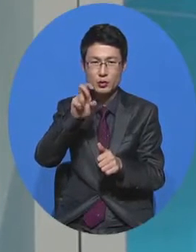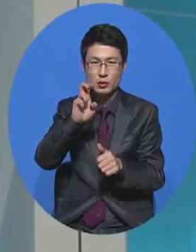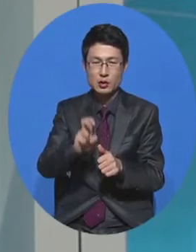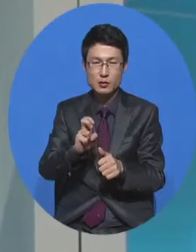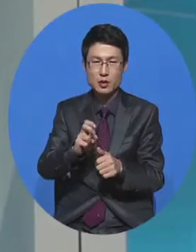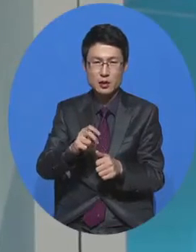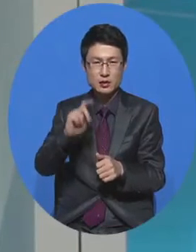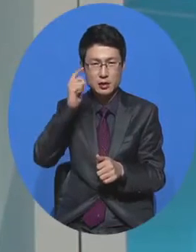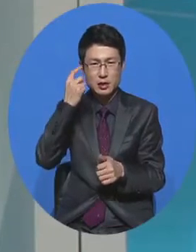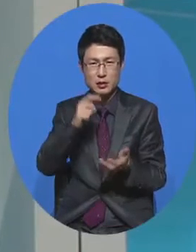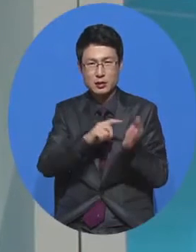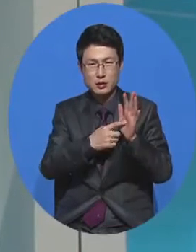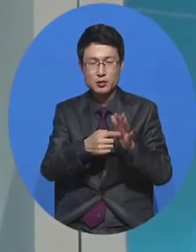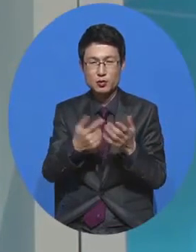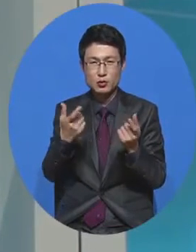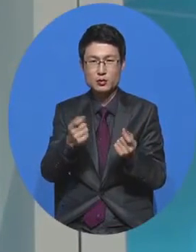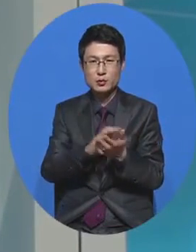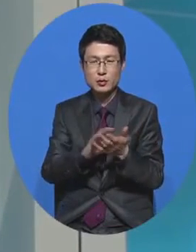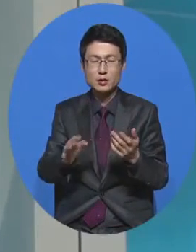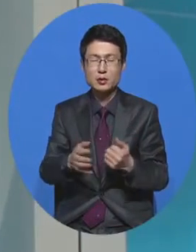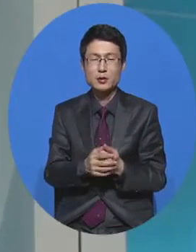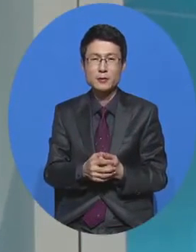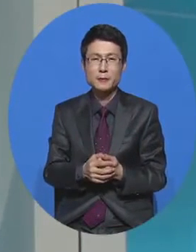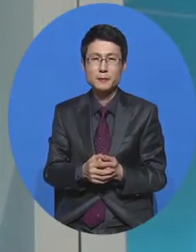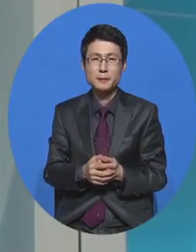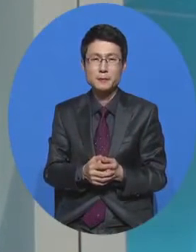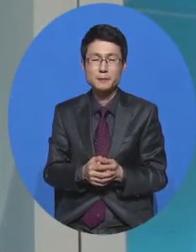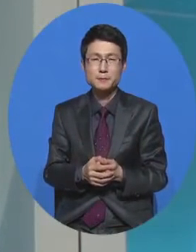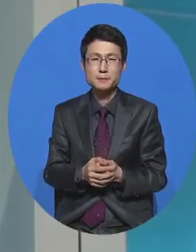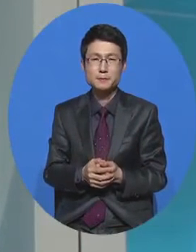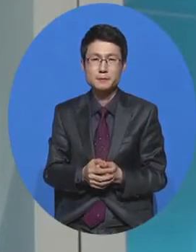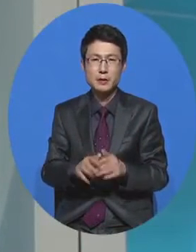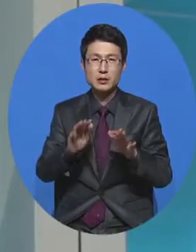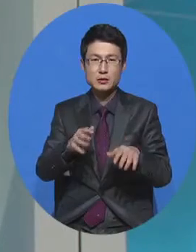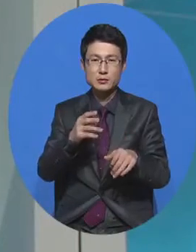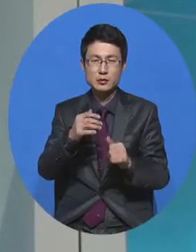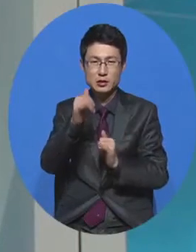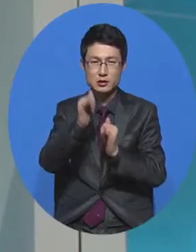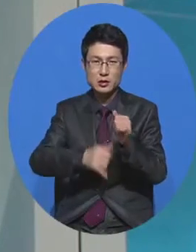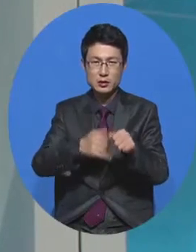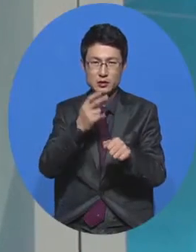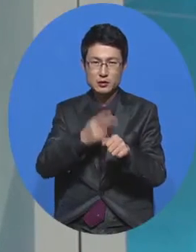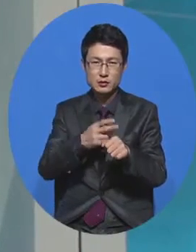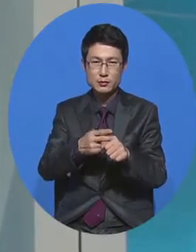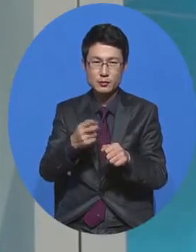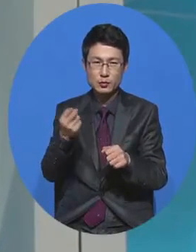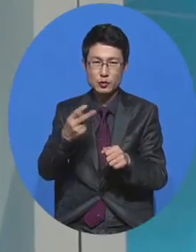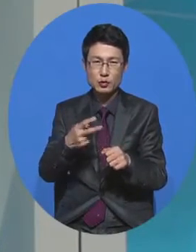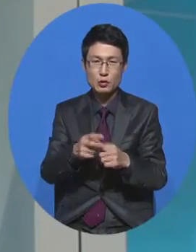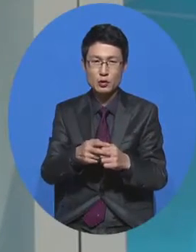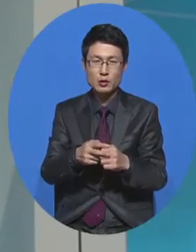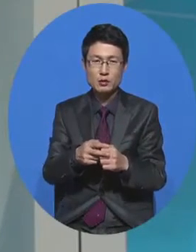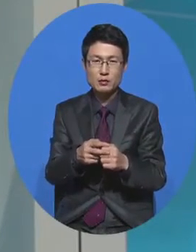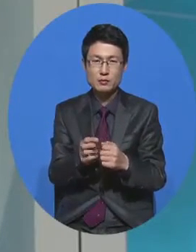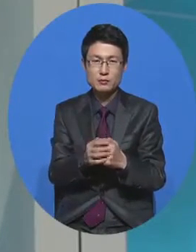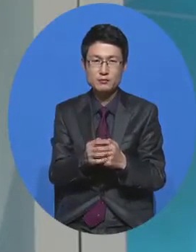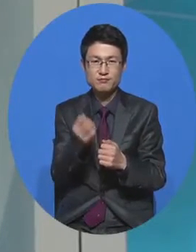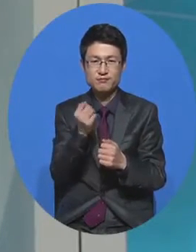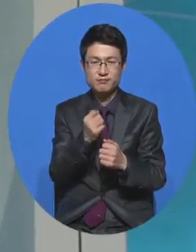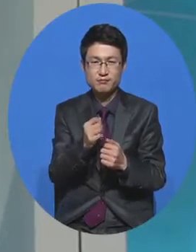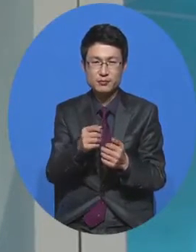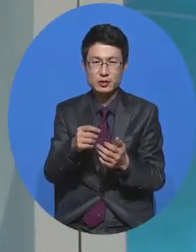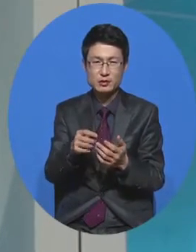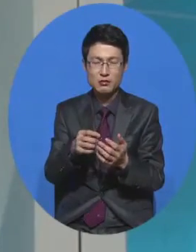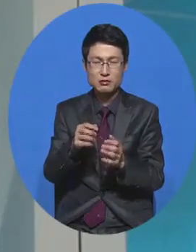아니겠습니까 어 그런데 뭐 지금 교사 역사 교사를 비롯해서 불복종 풀 채택